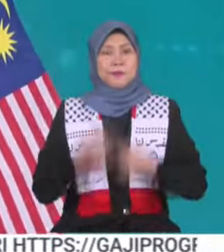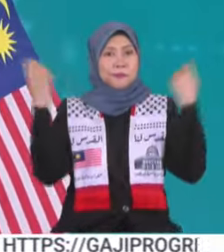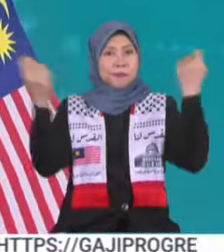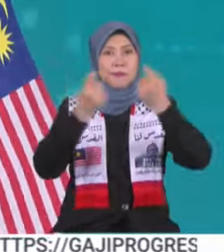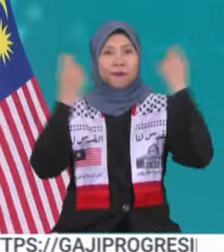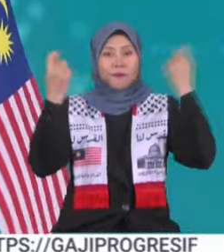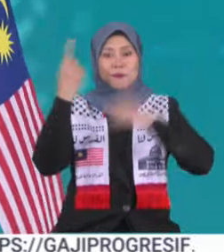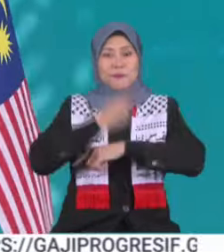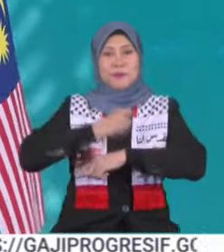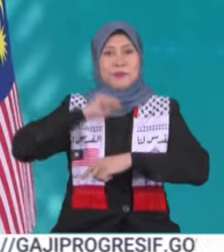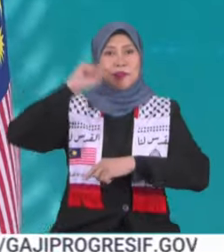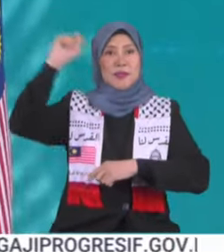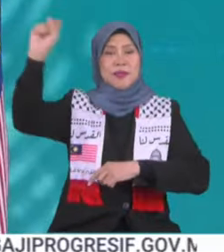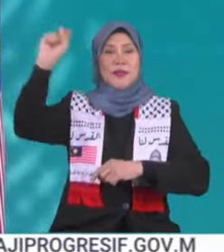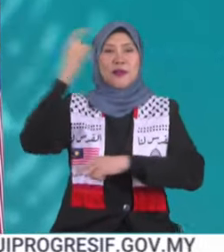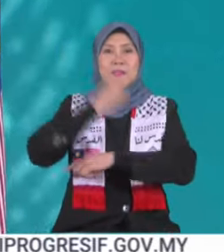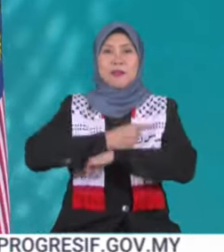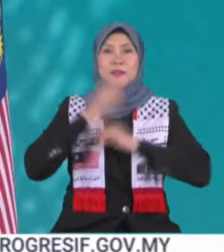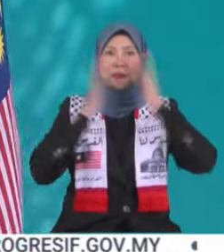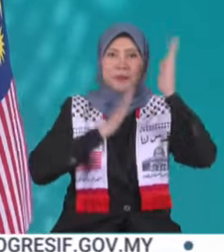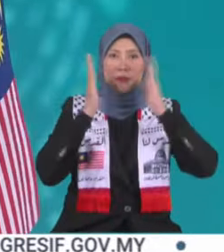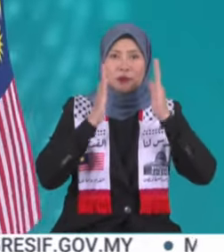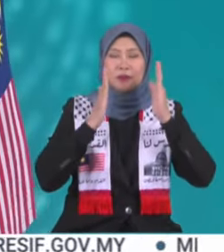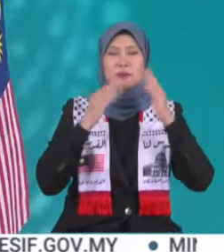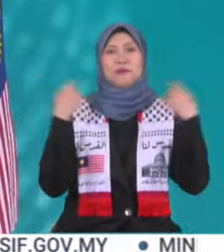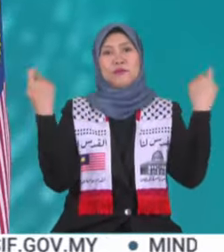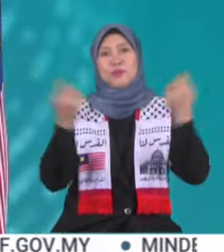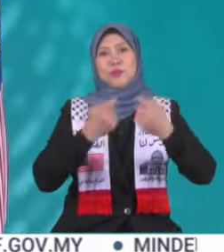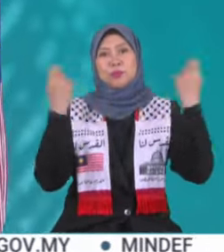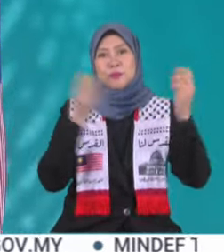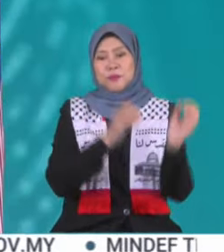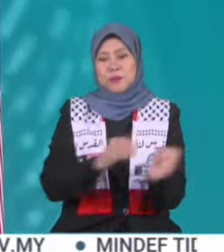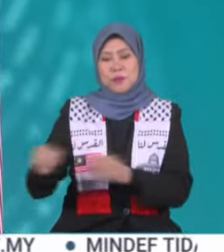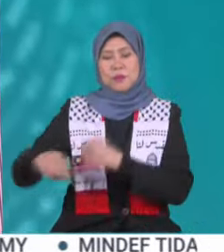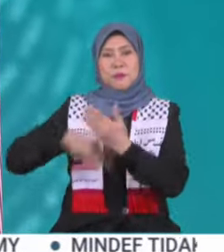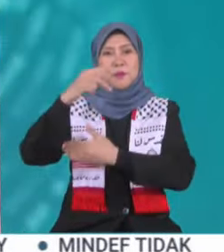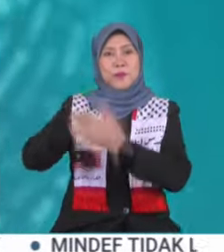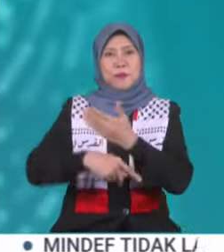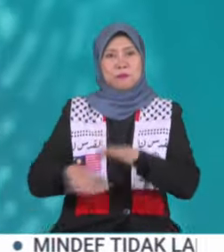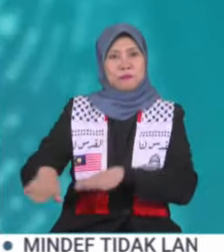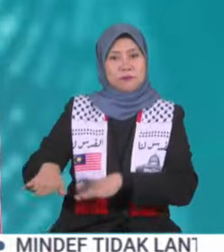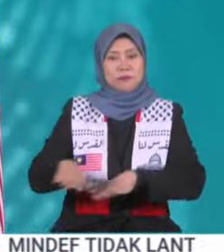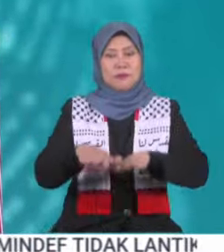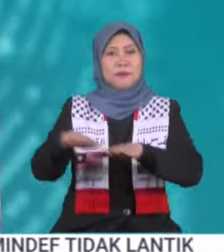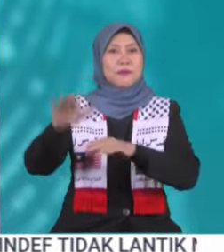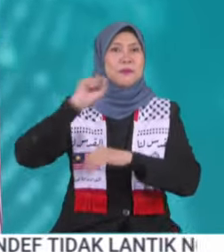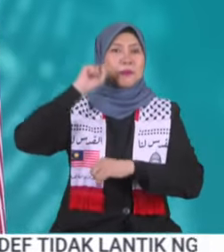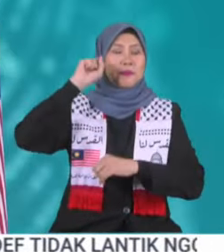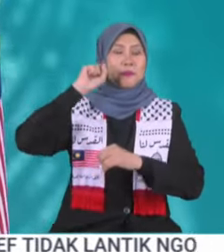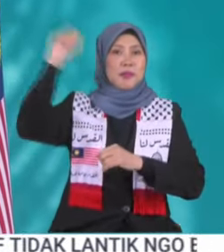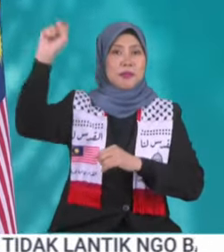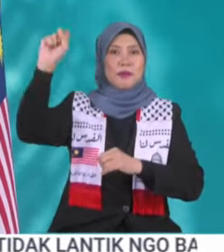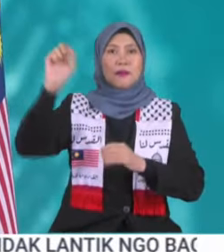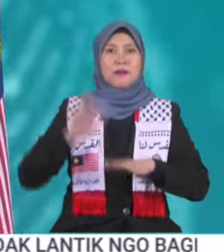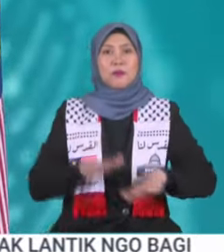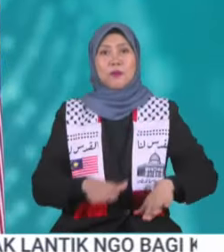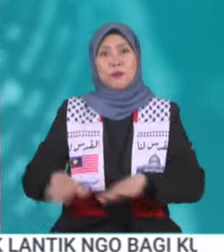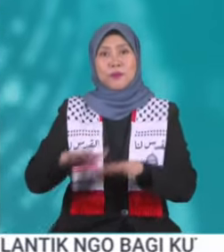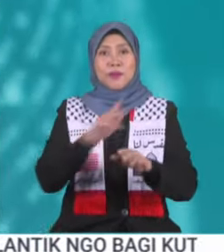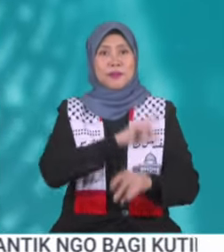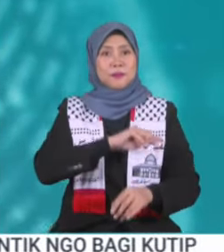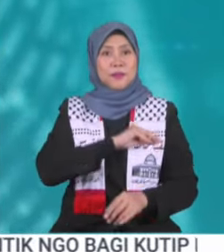Sambutan Bulan Kemerdekaan dan Hari Malaysia tahun ini dimeriahkan dengan penganjuran program Kembara Merdeka. Konvoi anjuran